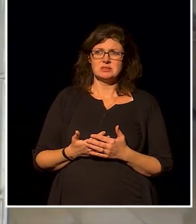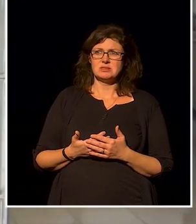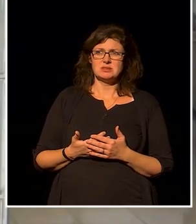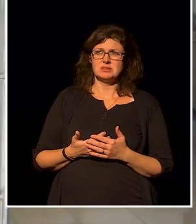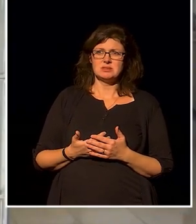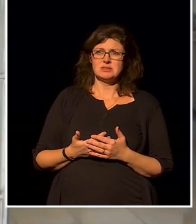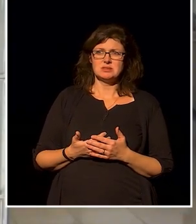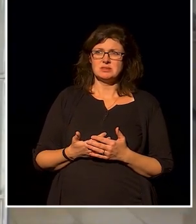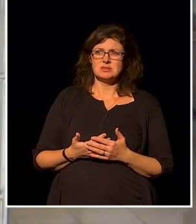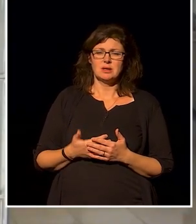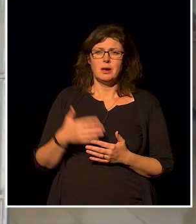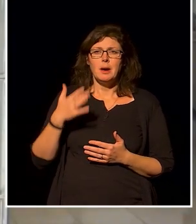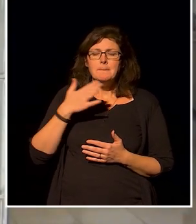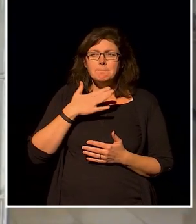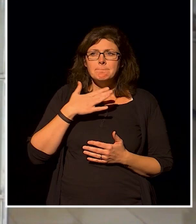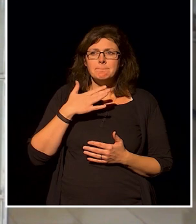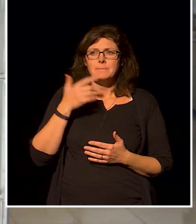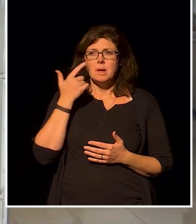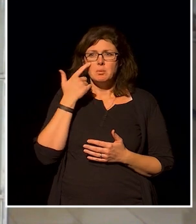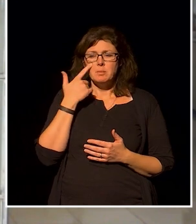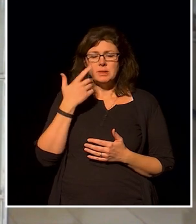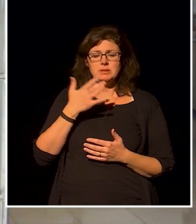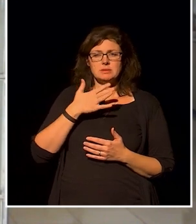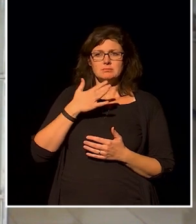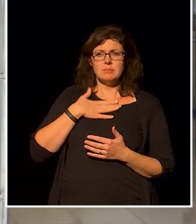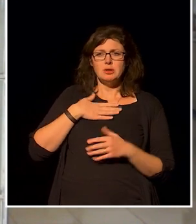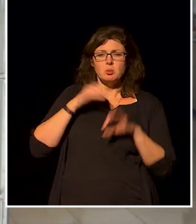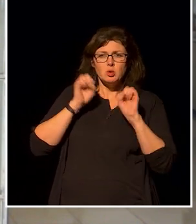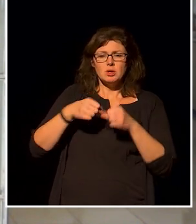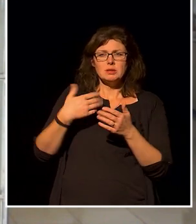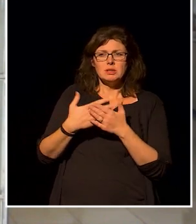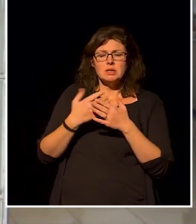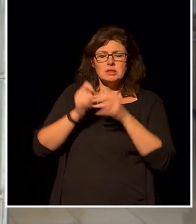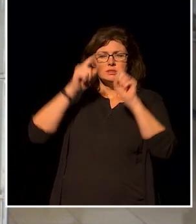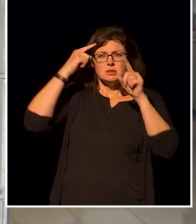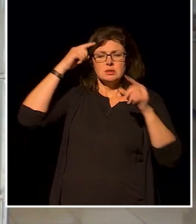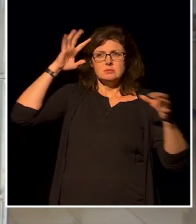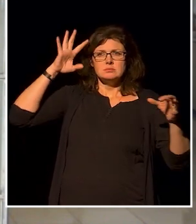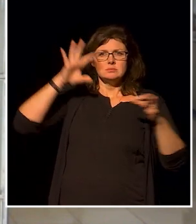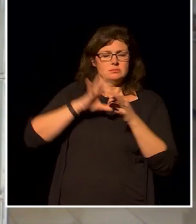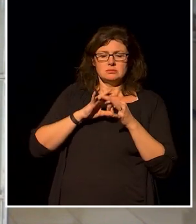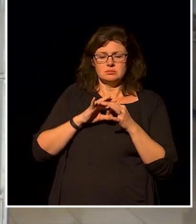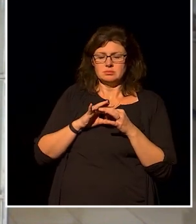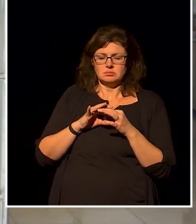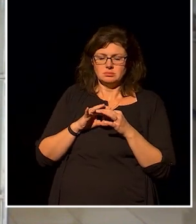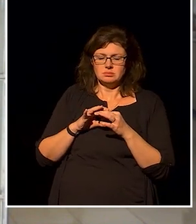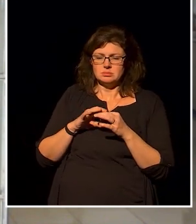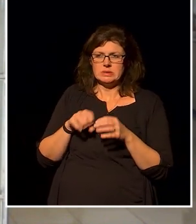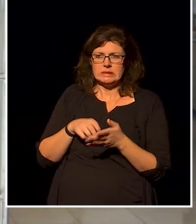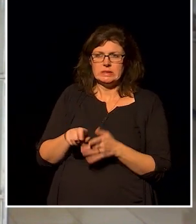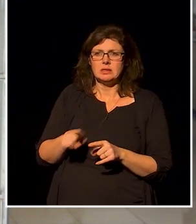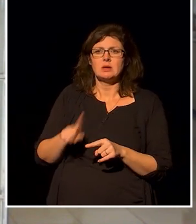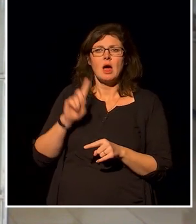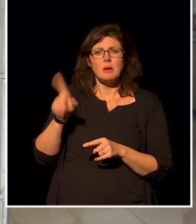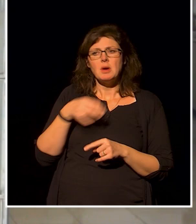meiner Kapazität, das im Moment einzufangen. Aber es macht natürlich Sinn. Und die Frage nach dem Tokio,